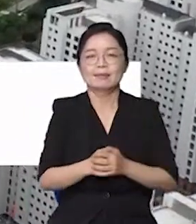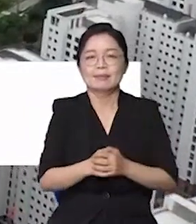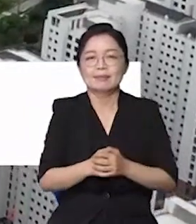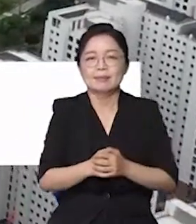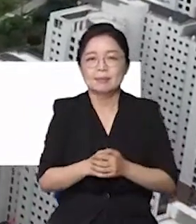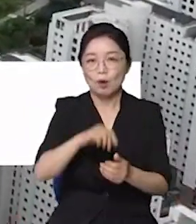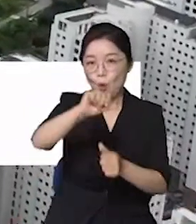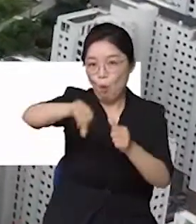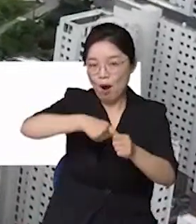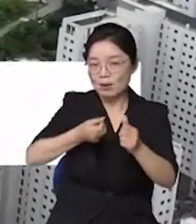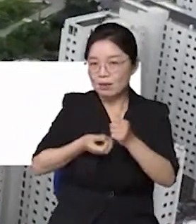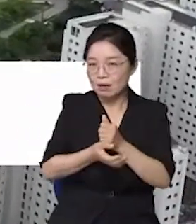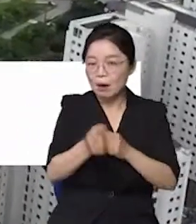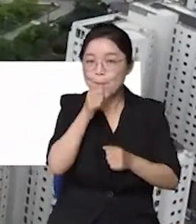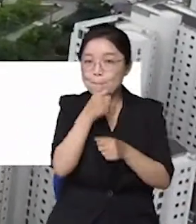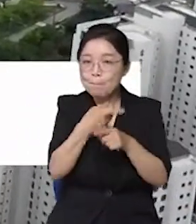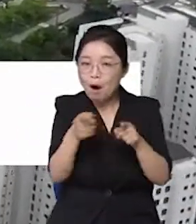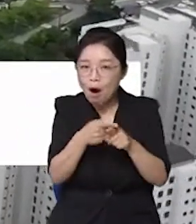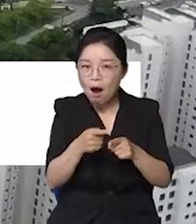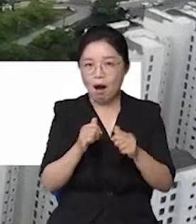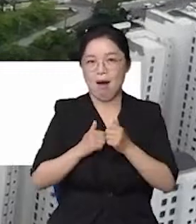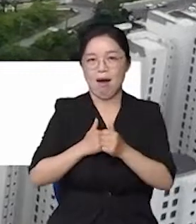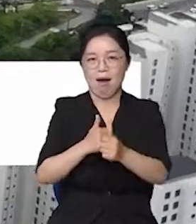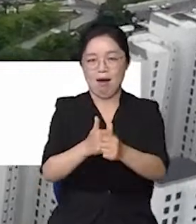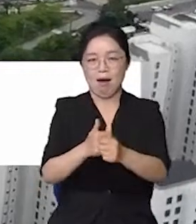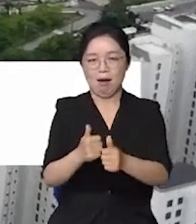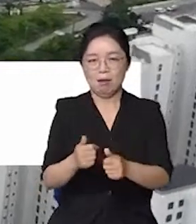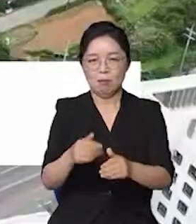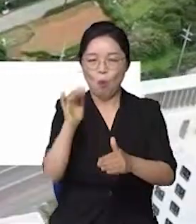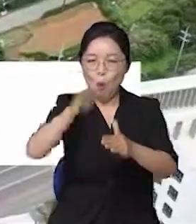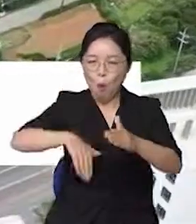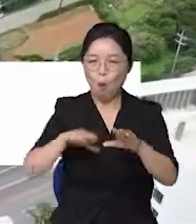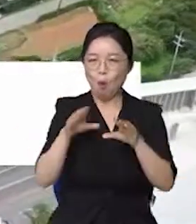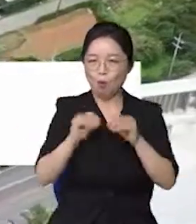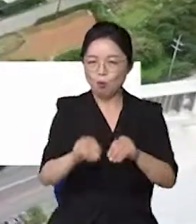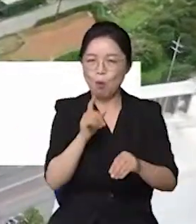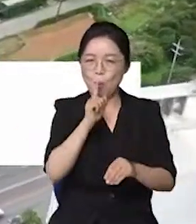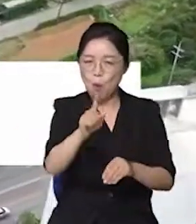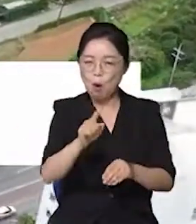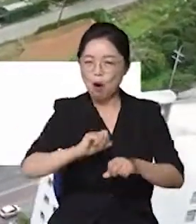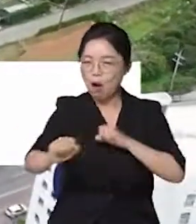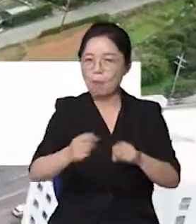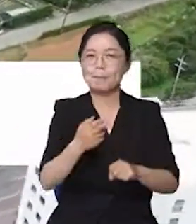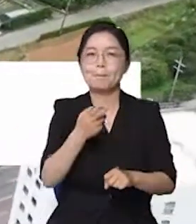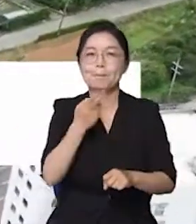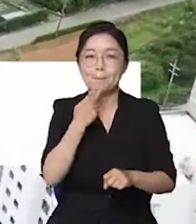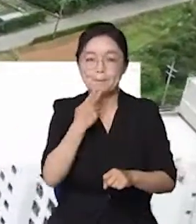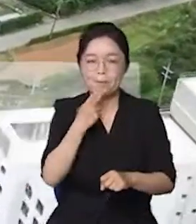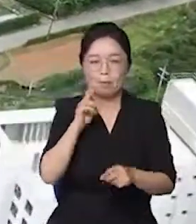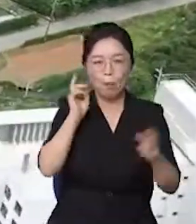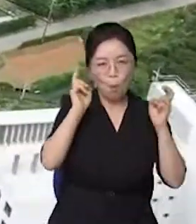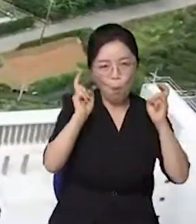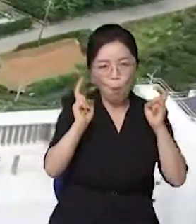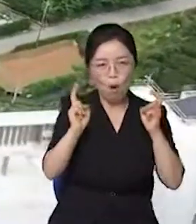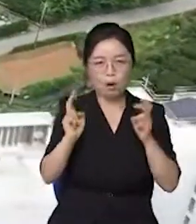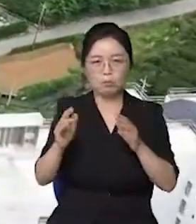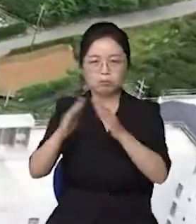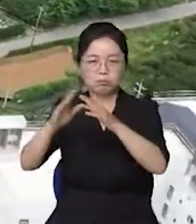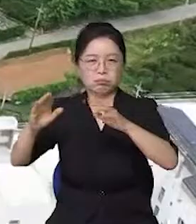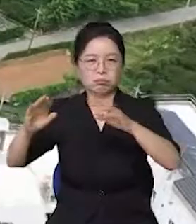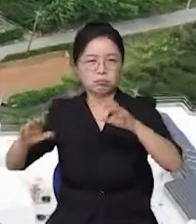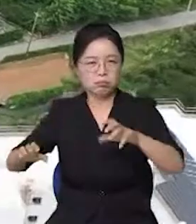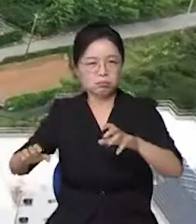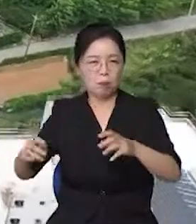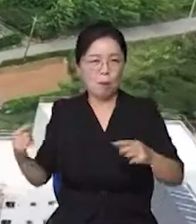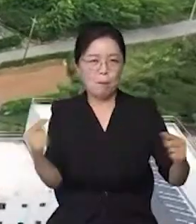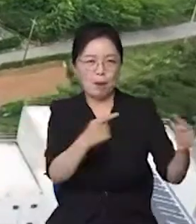특히 환경영향평가법에 따라 순천시의 공사 중지나 고발 조치를 해야 하는데도 업체와 주민 간 소송이 이어지고 있다는 이유로